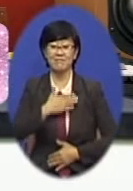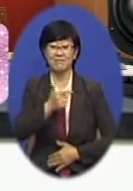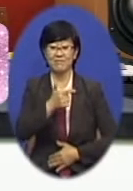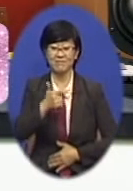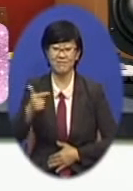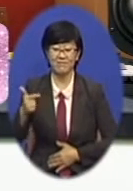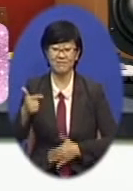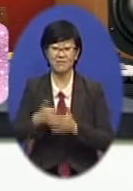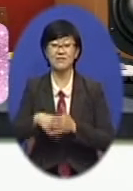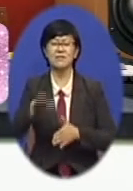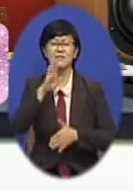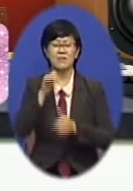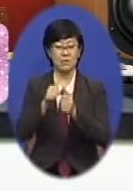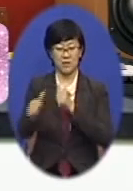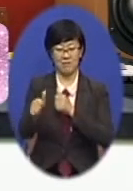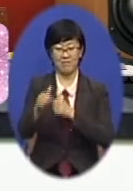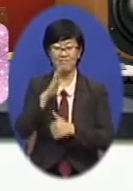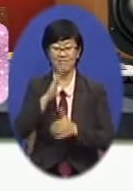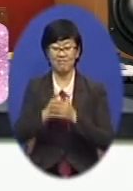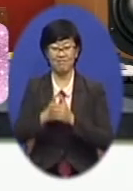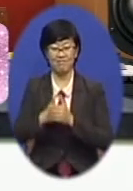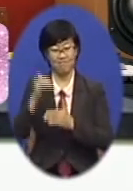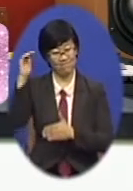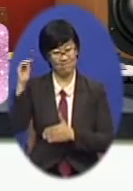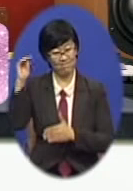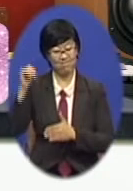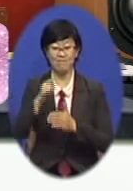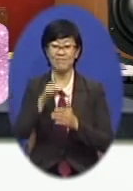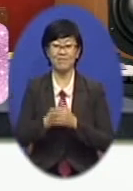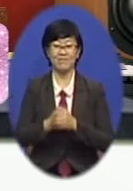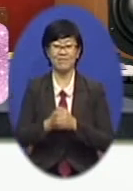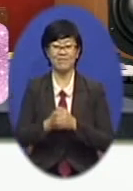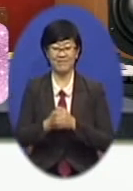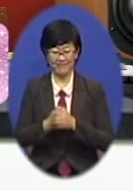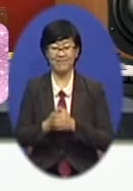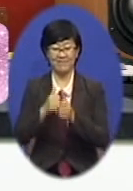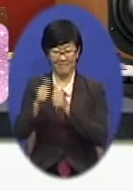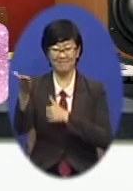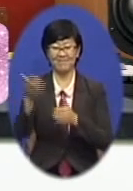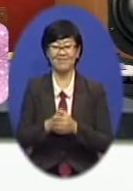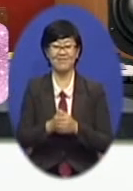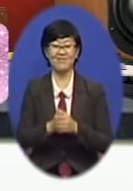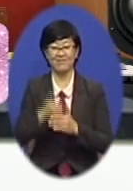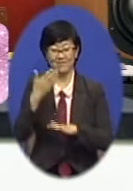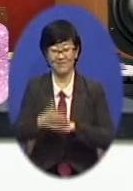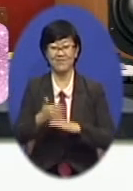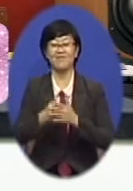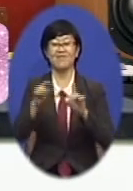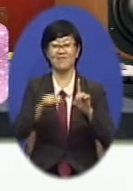이분이 아주 정말 잘 생겼었어요. 키도 장이 딱 닮았어요. 송봉수 씨도 잘 생기셨어요. 고맙습니다.